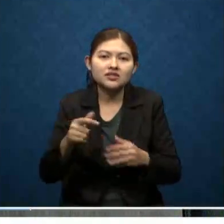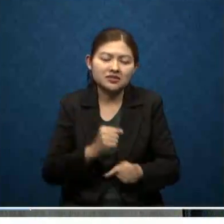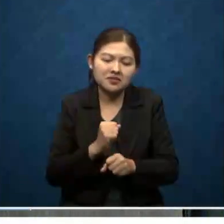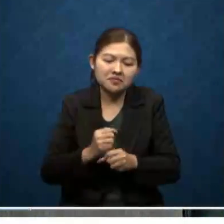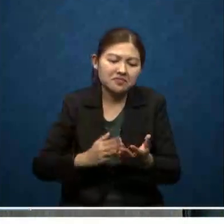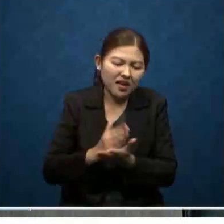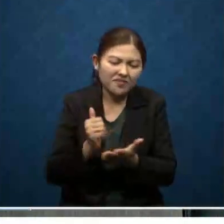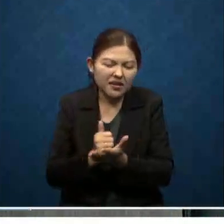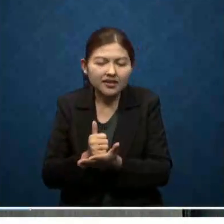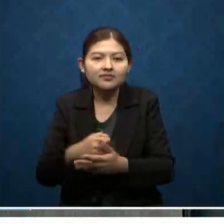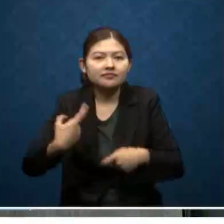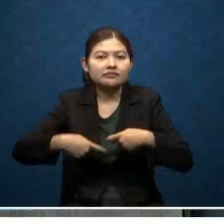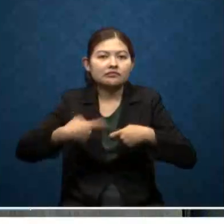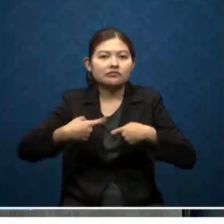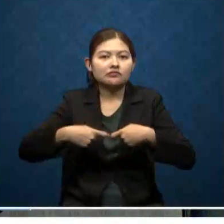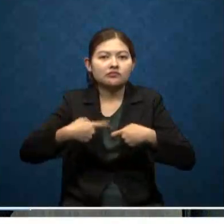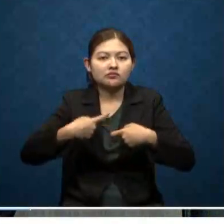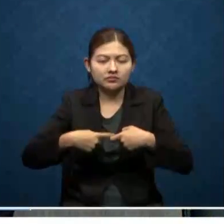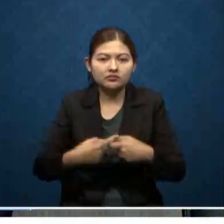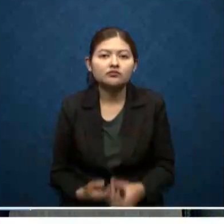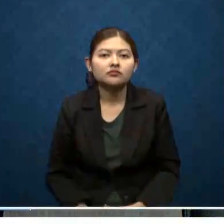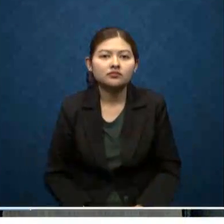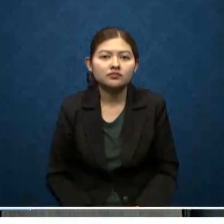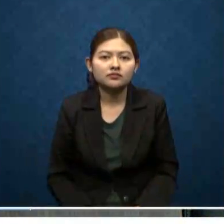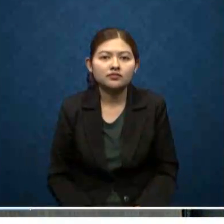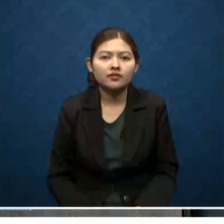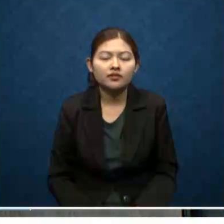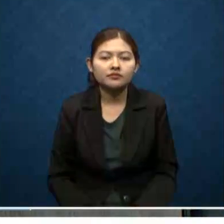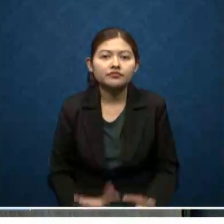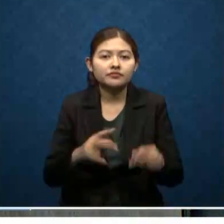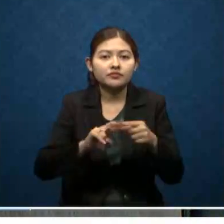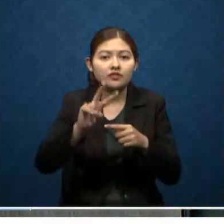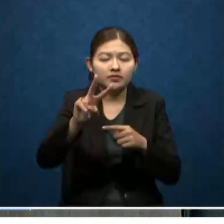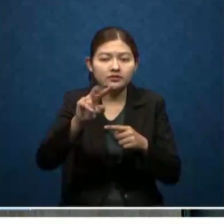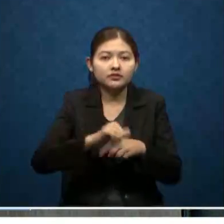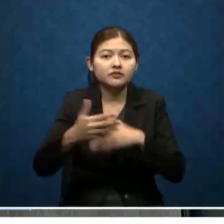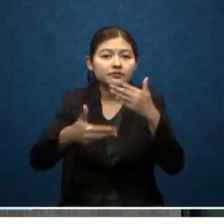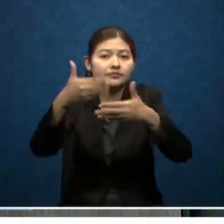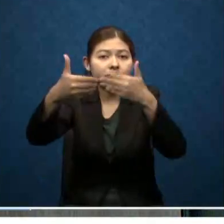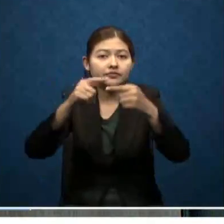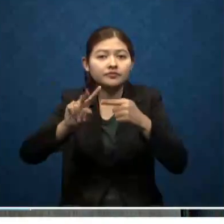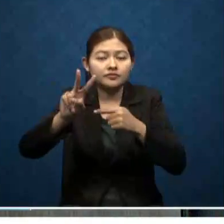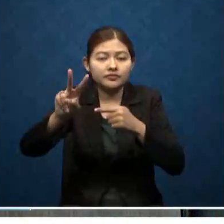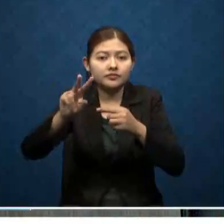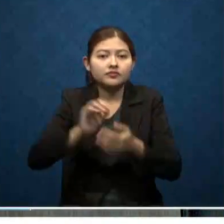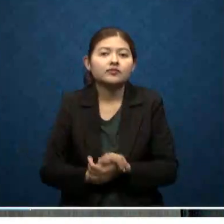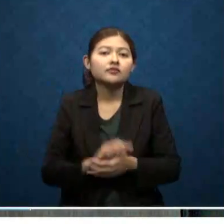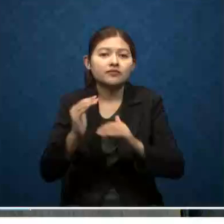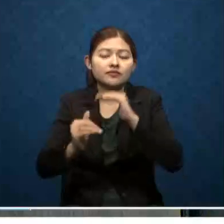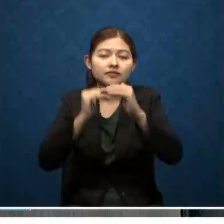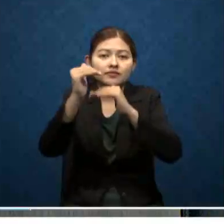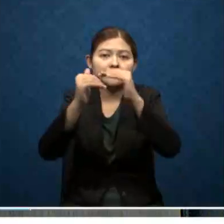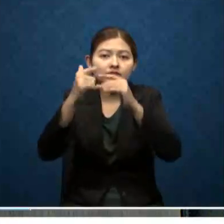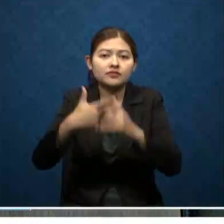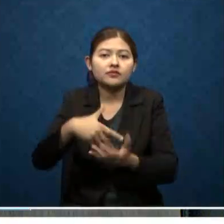ยังยื้อเรื่องพวกนี้เข้าไว้นะครับเรื่องที่ 2ครับกิจกรรมที่ 2การพัฒนา